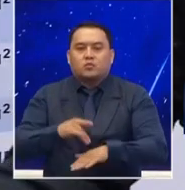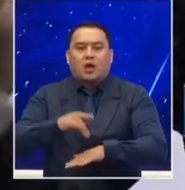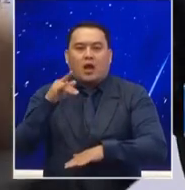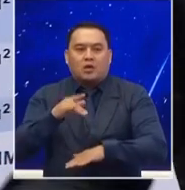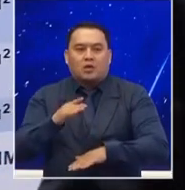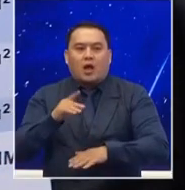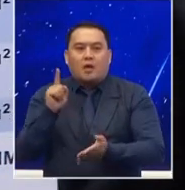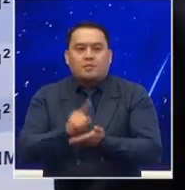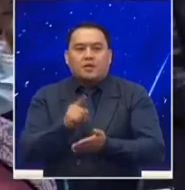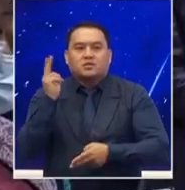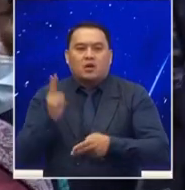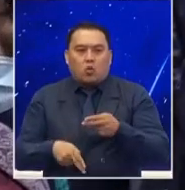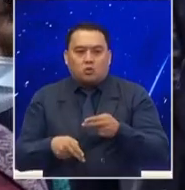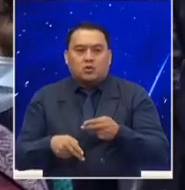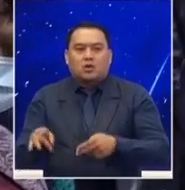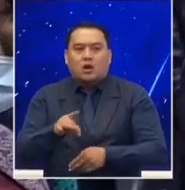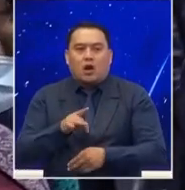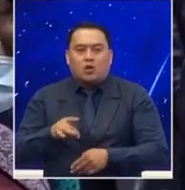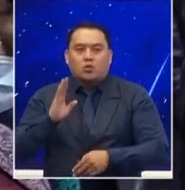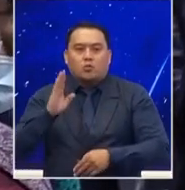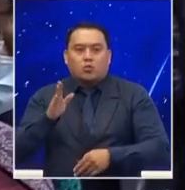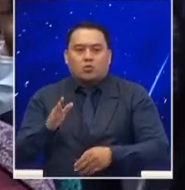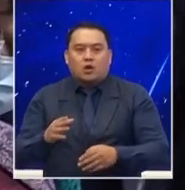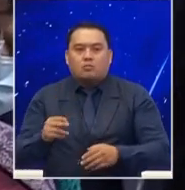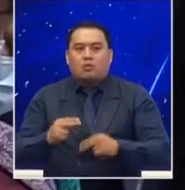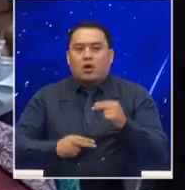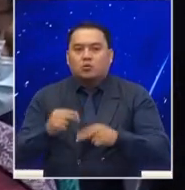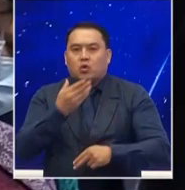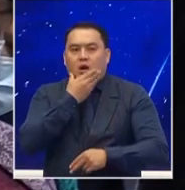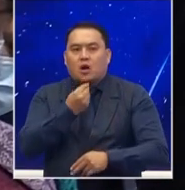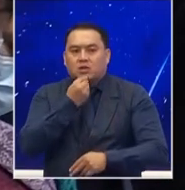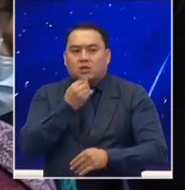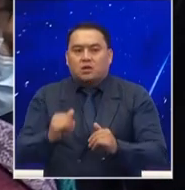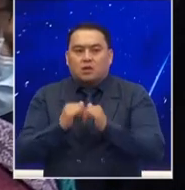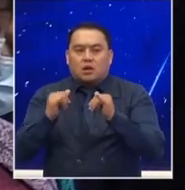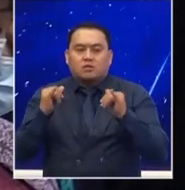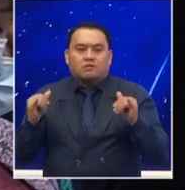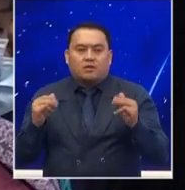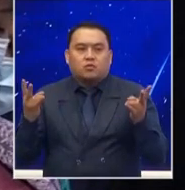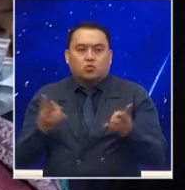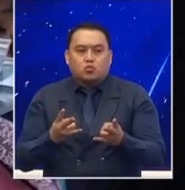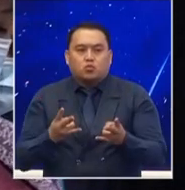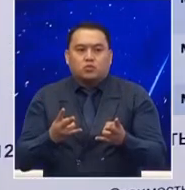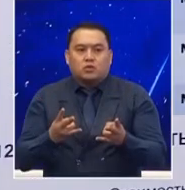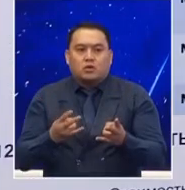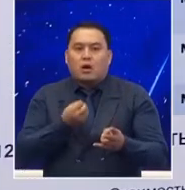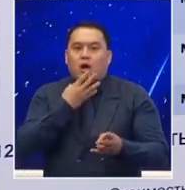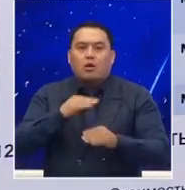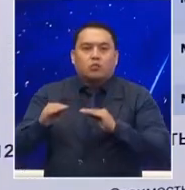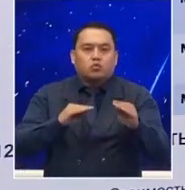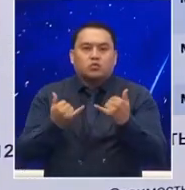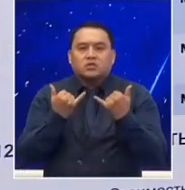все должно быть закончено. Микрорайон, который мы такой построили, красивый, дальше развиваемся, вы же должны обустраивать.